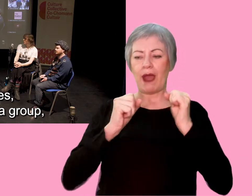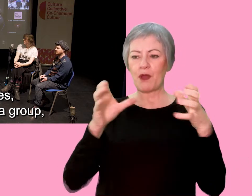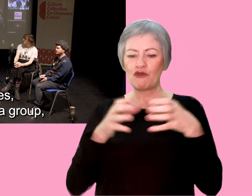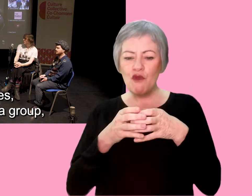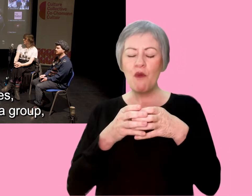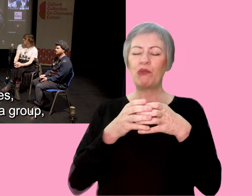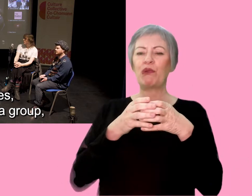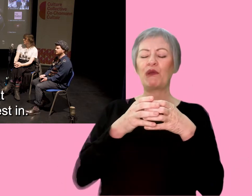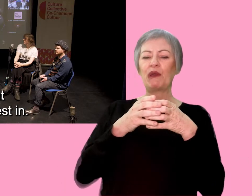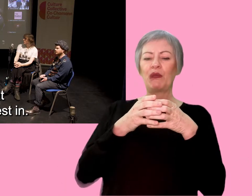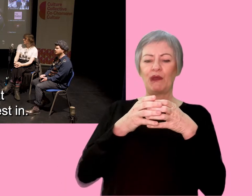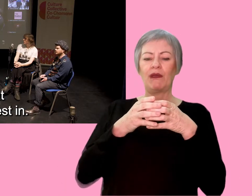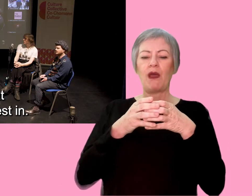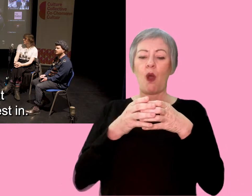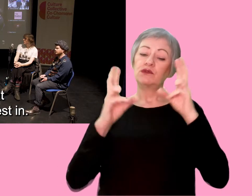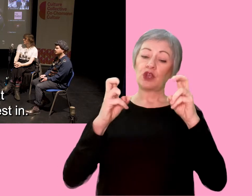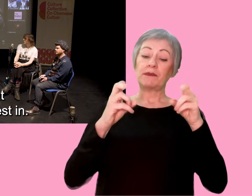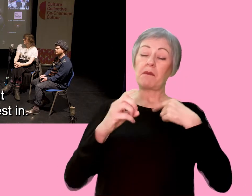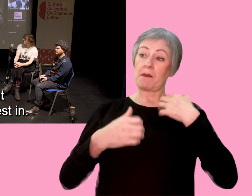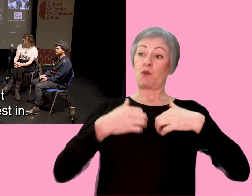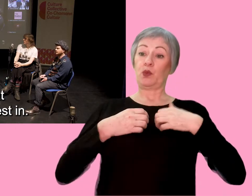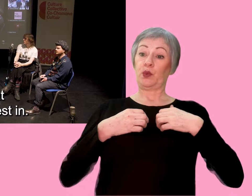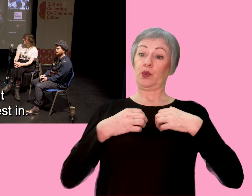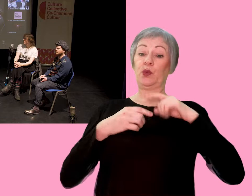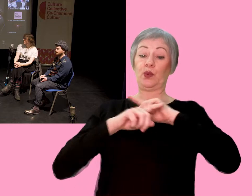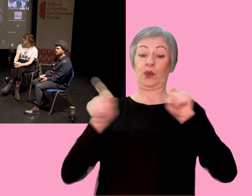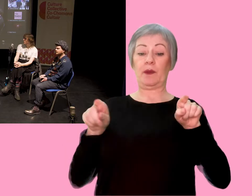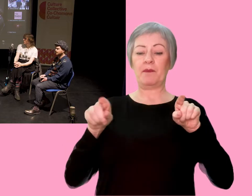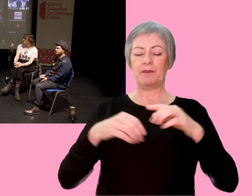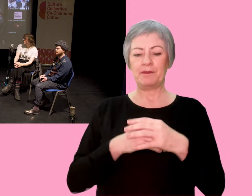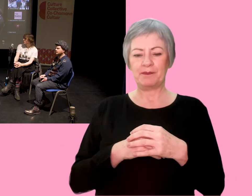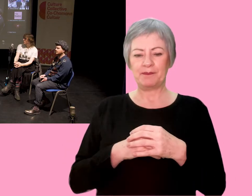puin oer drama kajersnjach, na rutken, ik wil oei ach geheen.